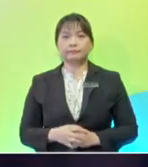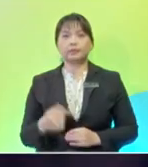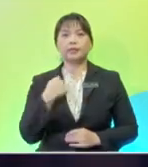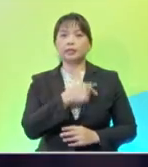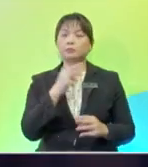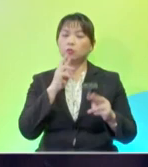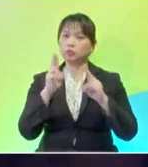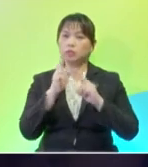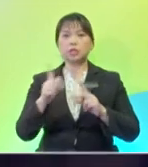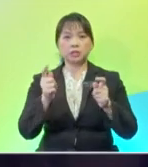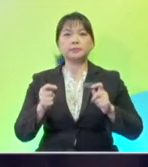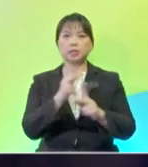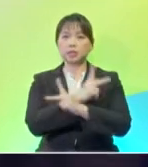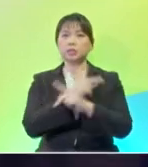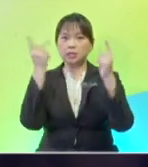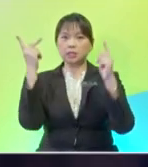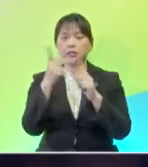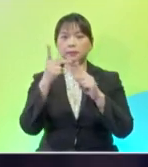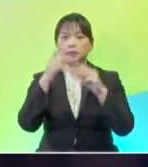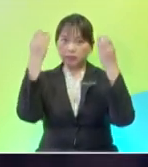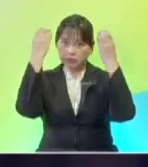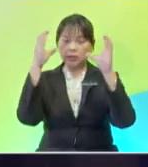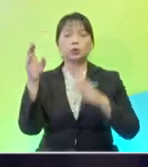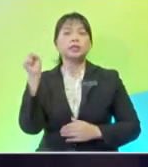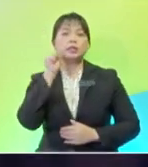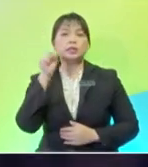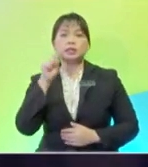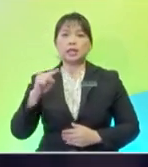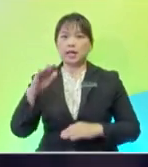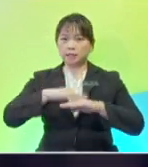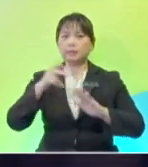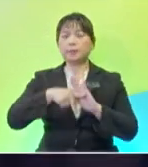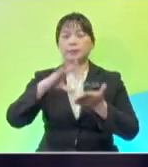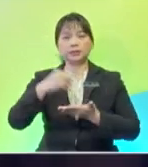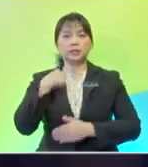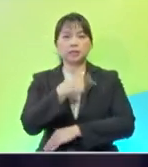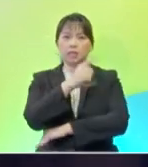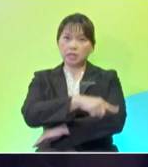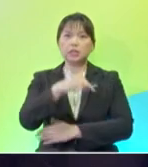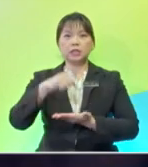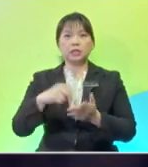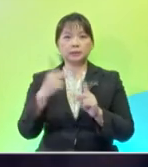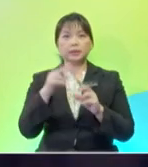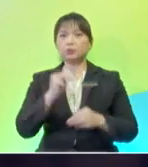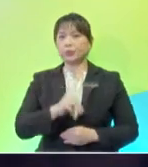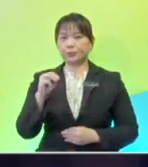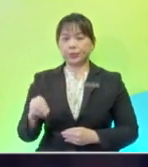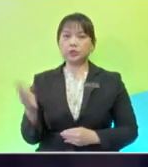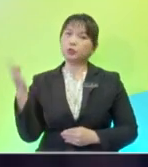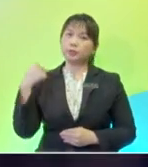terima kasih kepada Cikgu Siti zaleha atas pembelajaran kita pada hari ini jadi kepada murid-muri